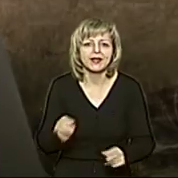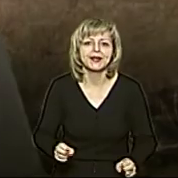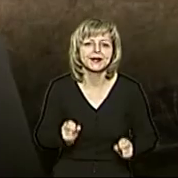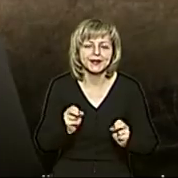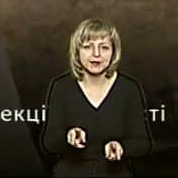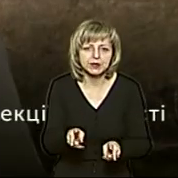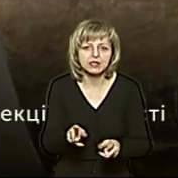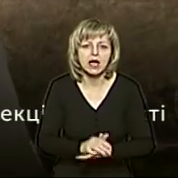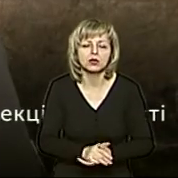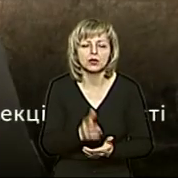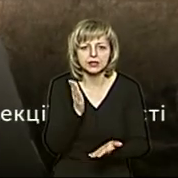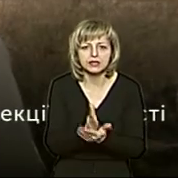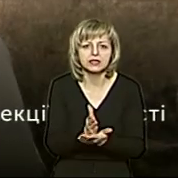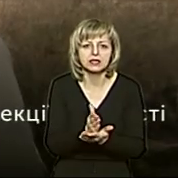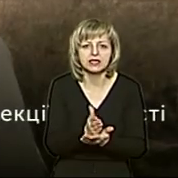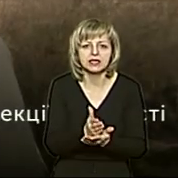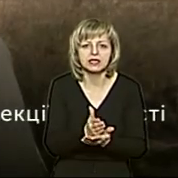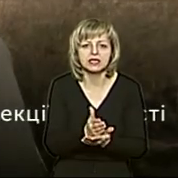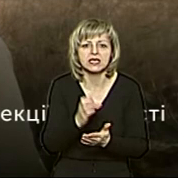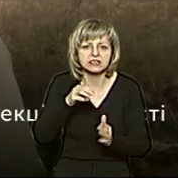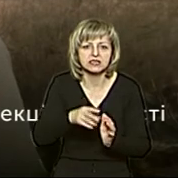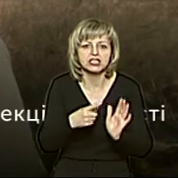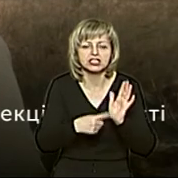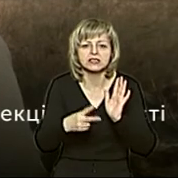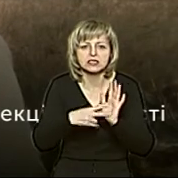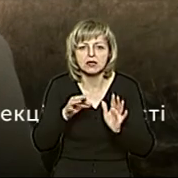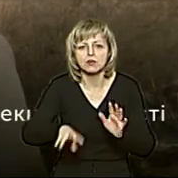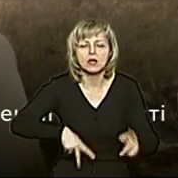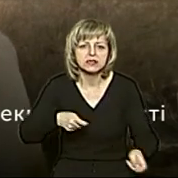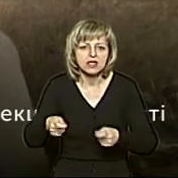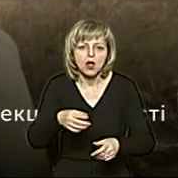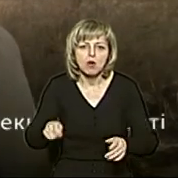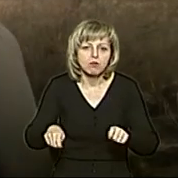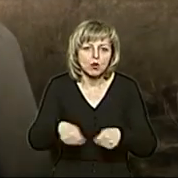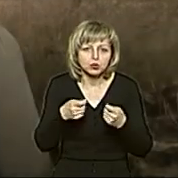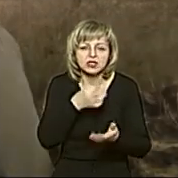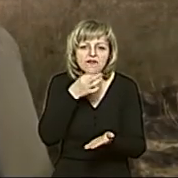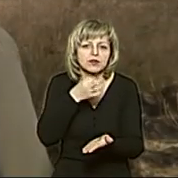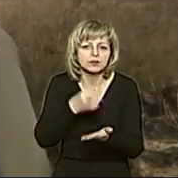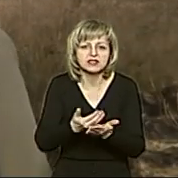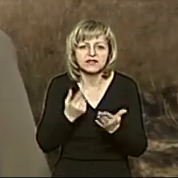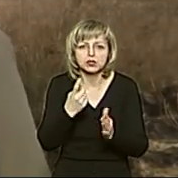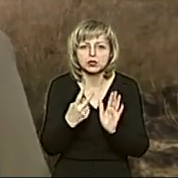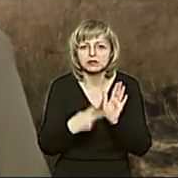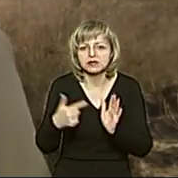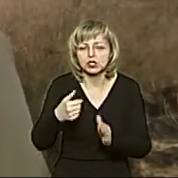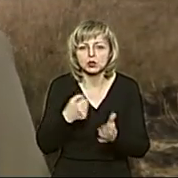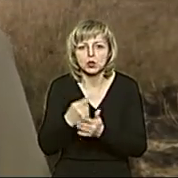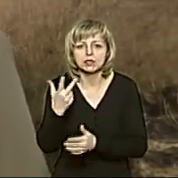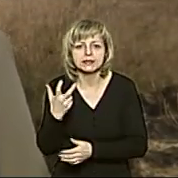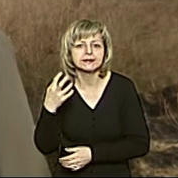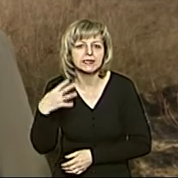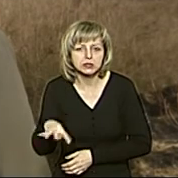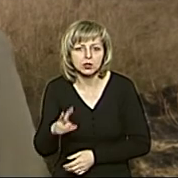кримінальною. На громадян передбачена за статтею 77 Кодексу України про адміністративні правопорушення відповідальність від 170 гривень до